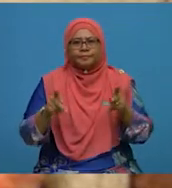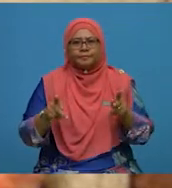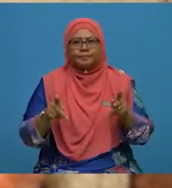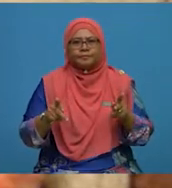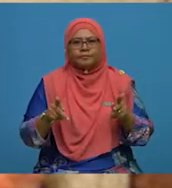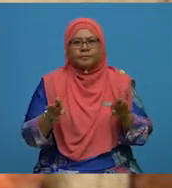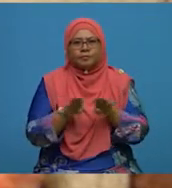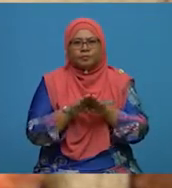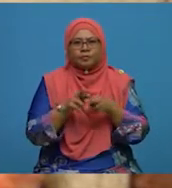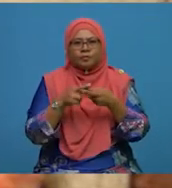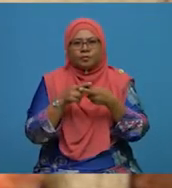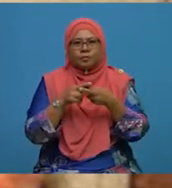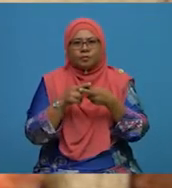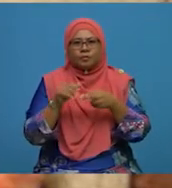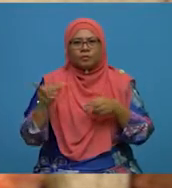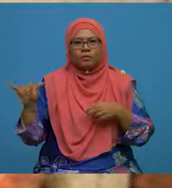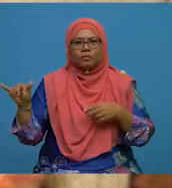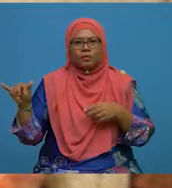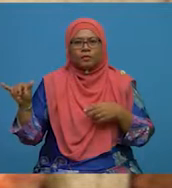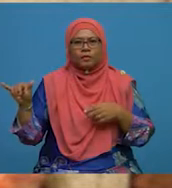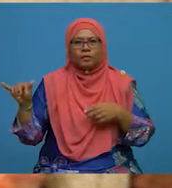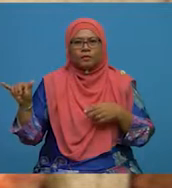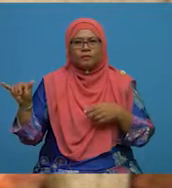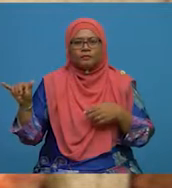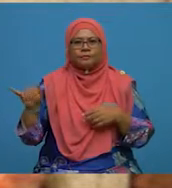Pelajar-pelajar, sebagai rumusannya,